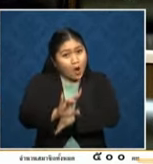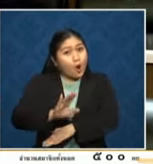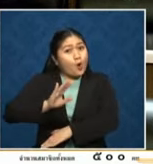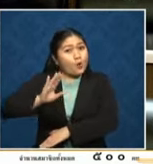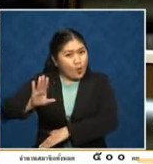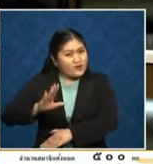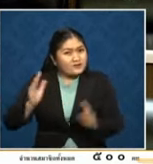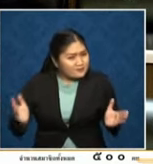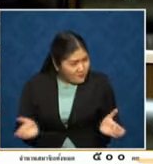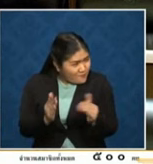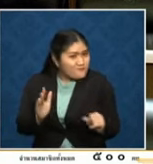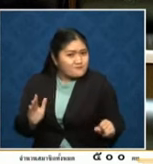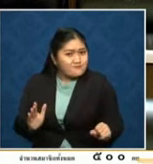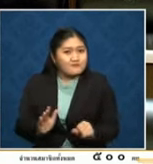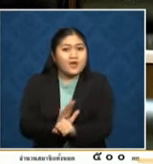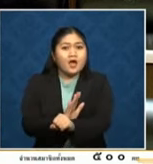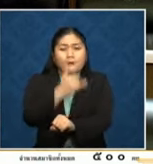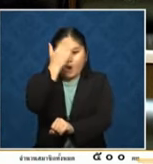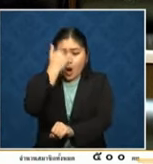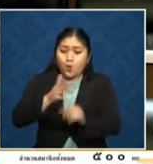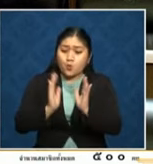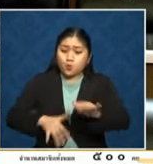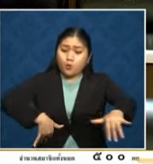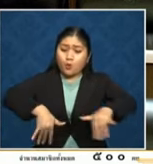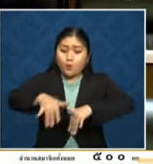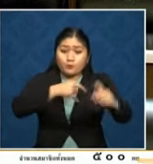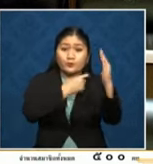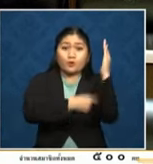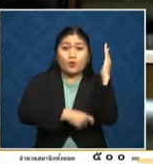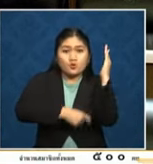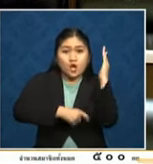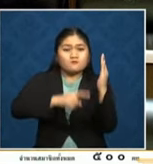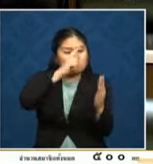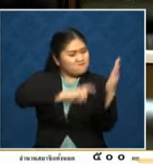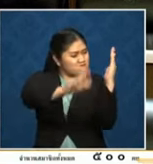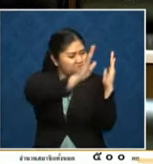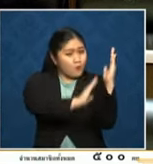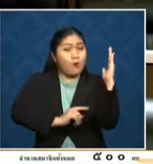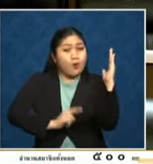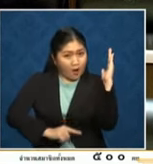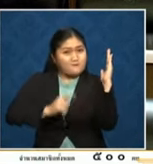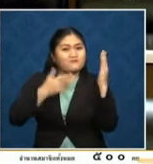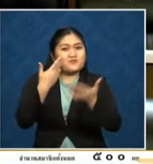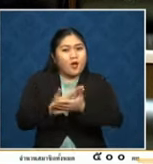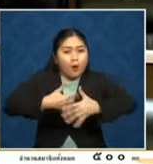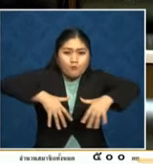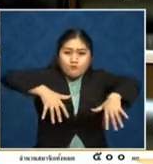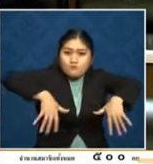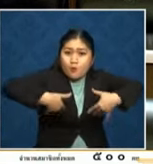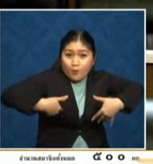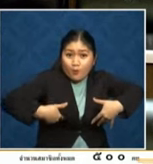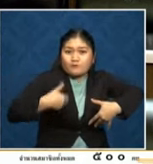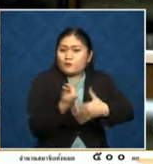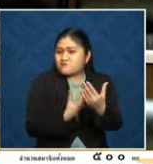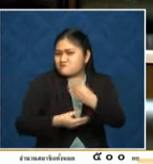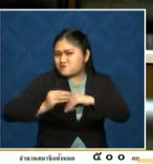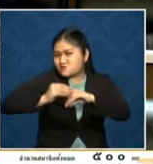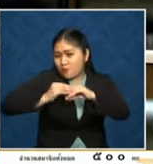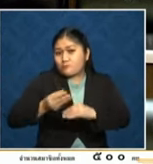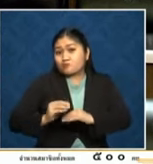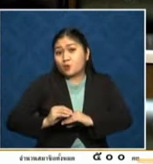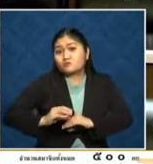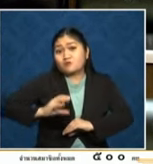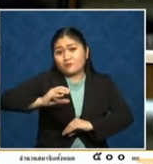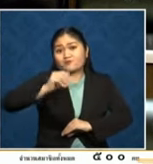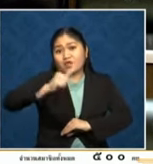นับสนุนเต็มที่ครับเพราะพี่น้องเกษตรกรชาวสวนยางทั่วประเทศจะมีรายได้เพิ่มเมื่อย